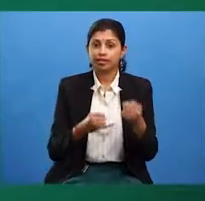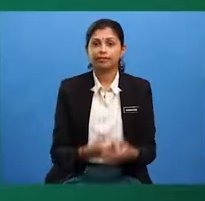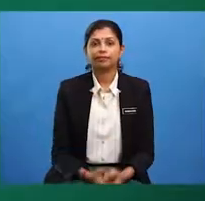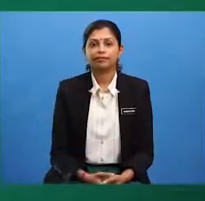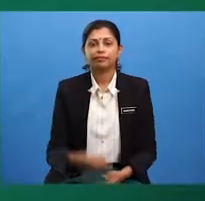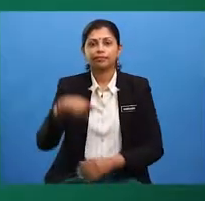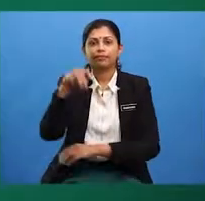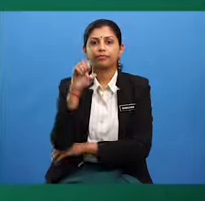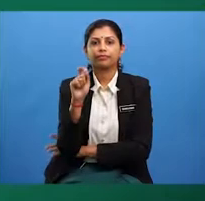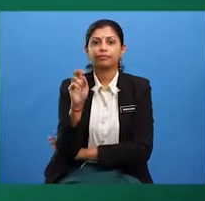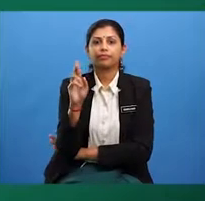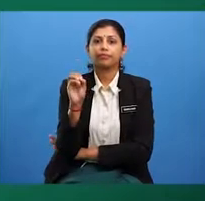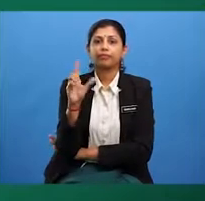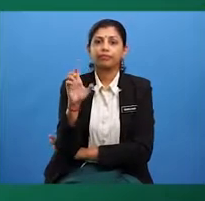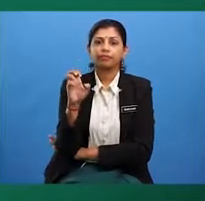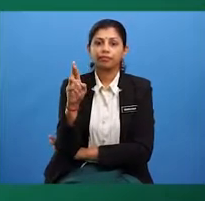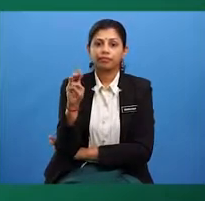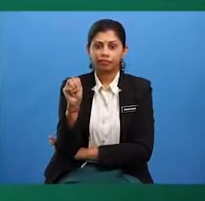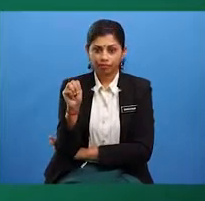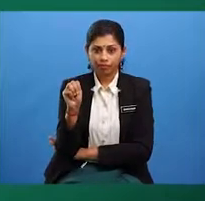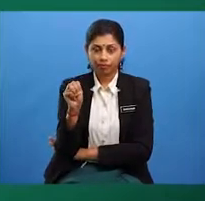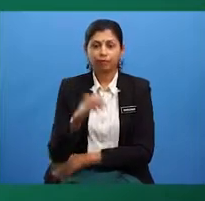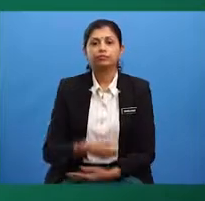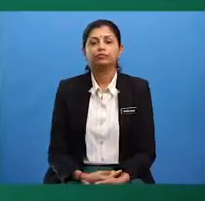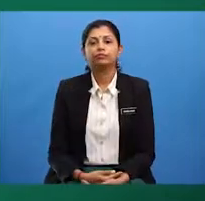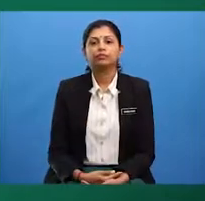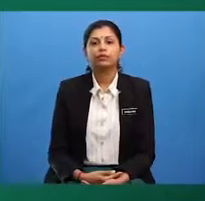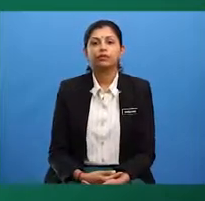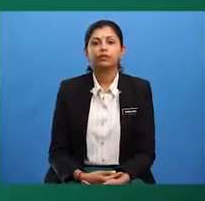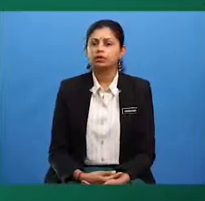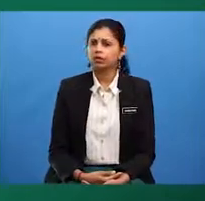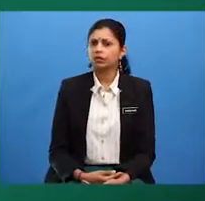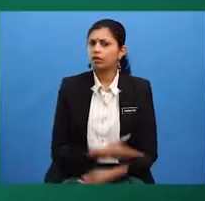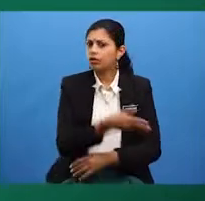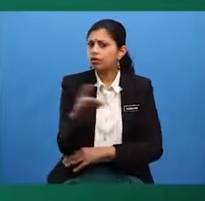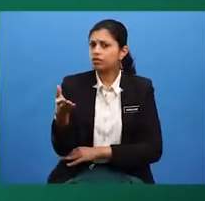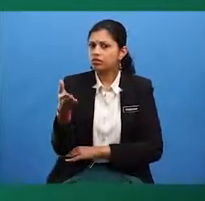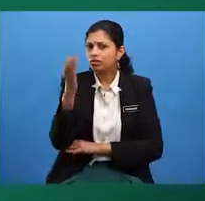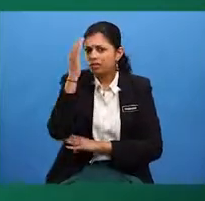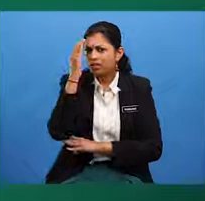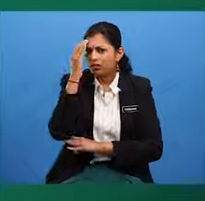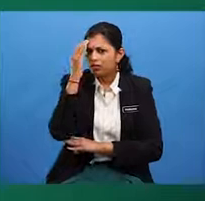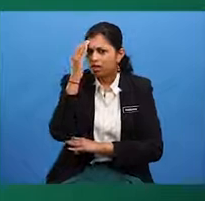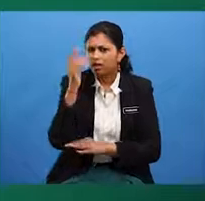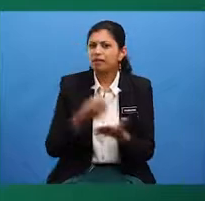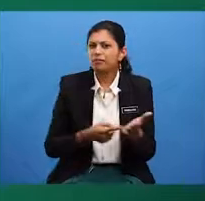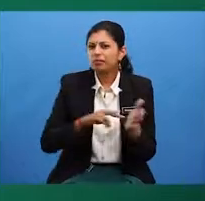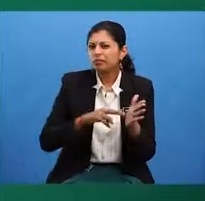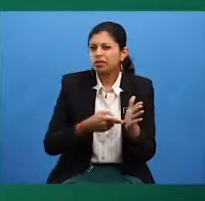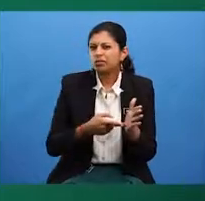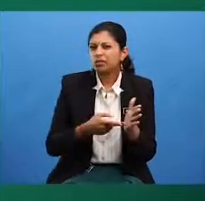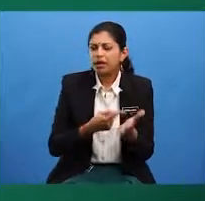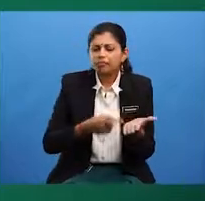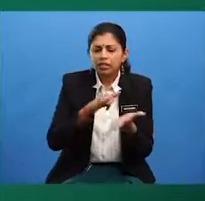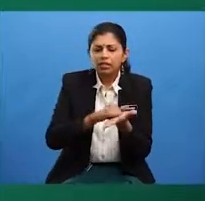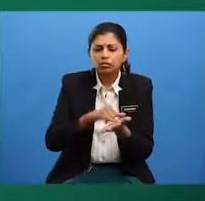adalah petroleum. Sebelum kita pergi lebih jauh, tahukah murid-murid apa